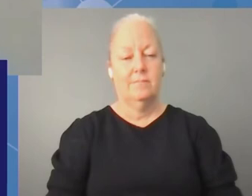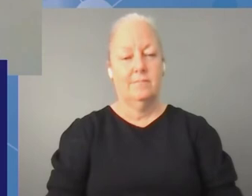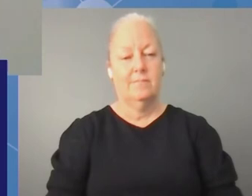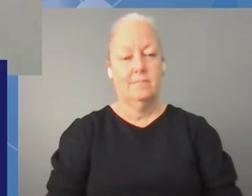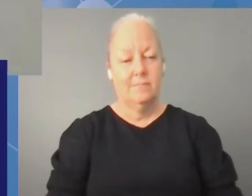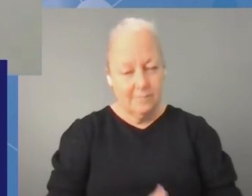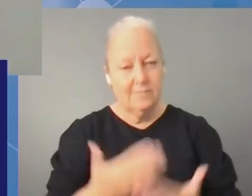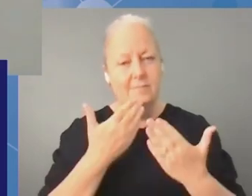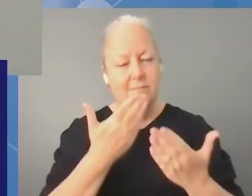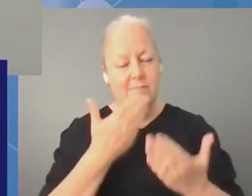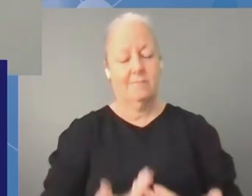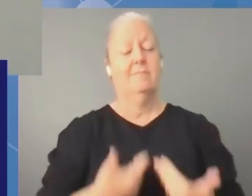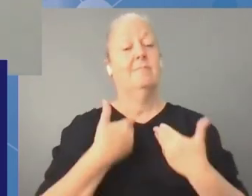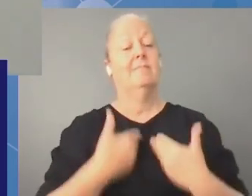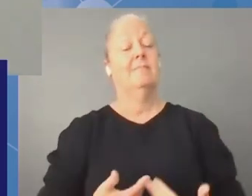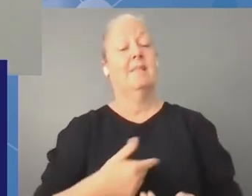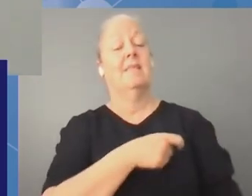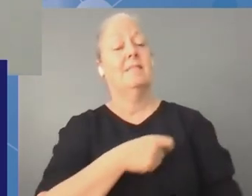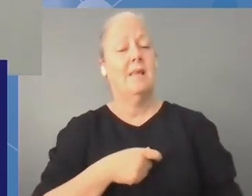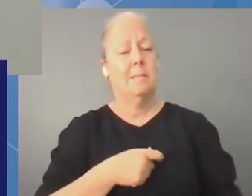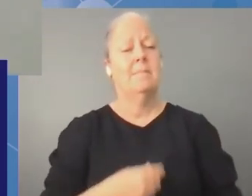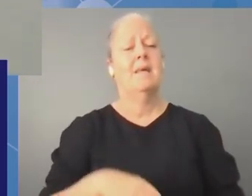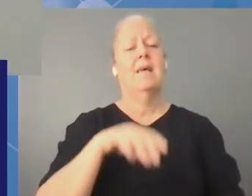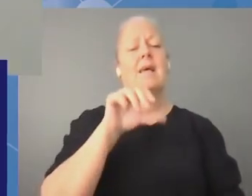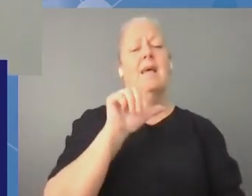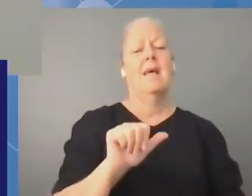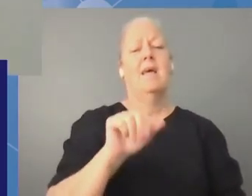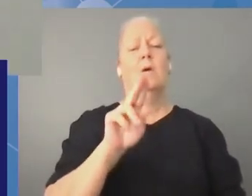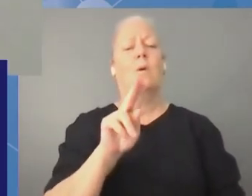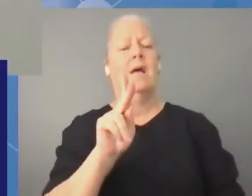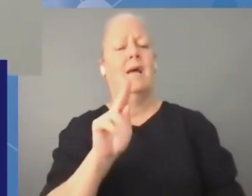在线的吧连接的成员的。